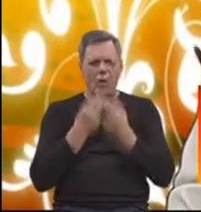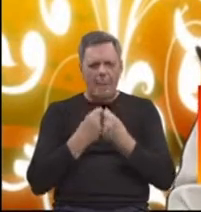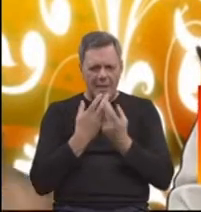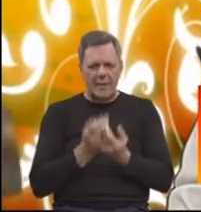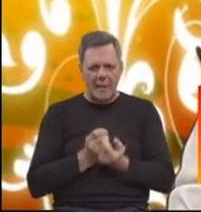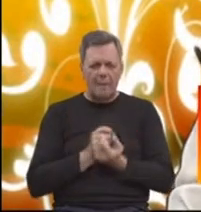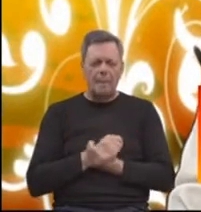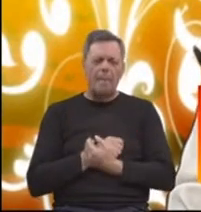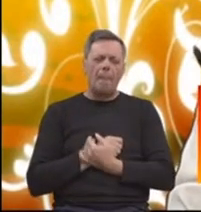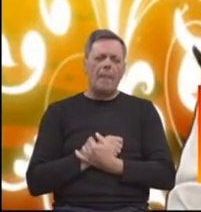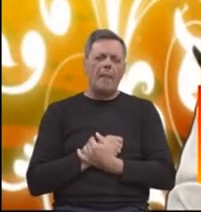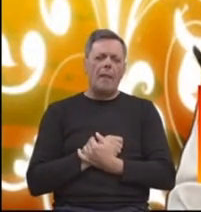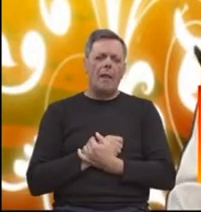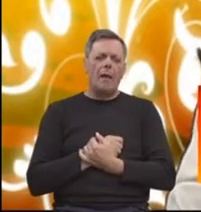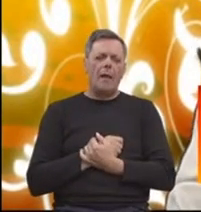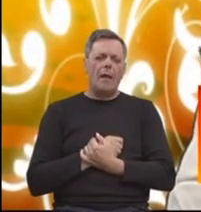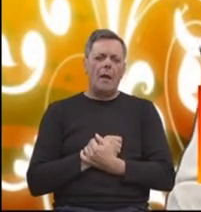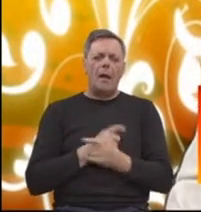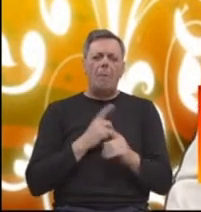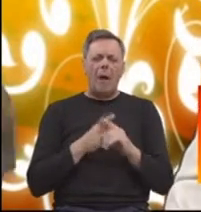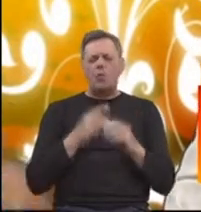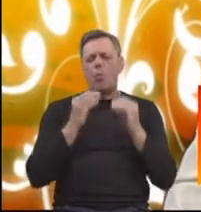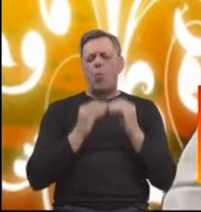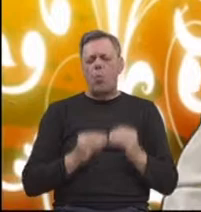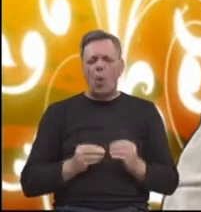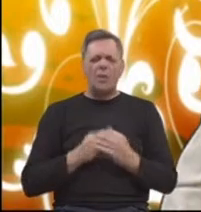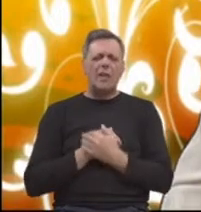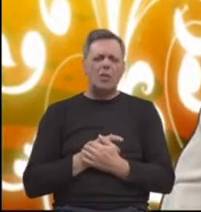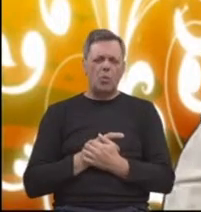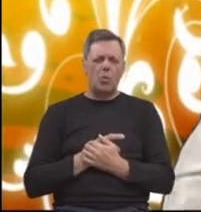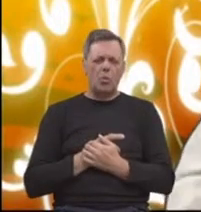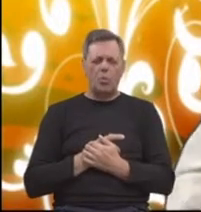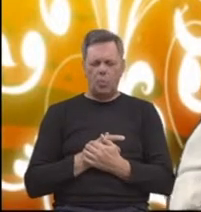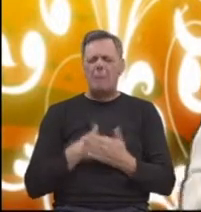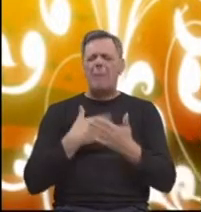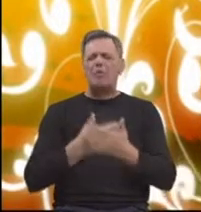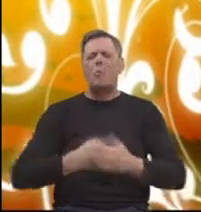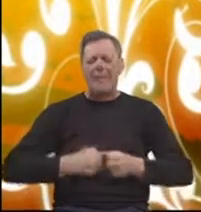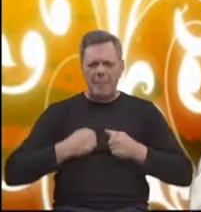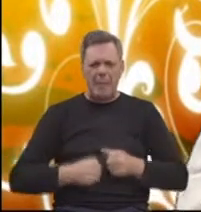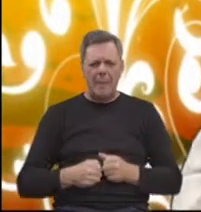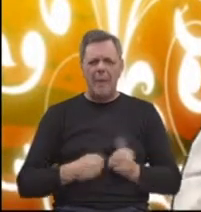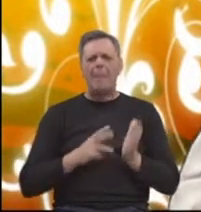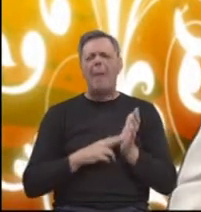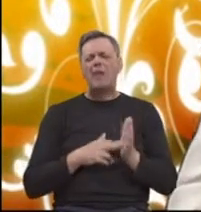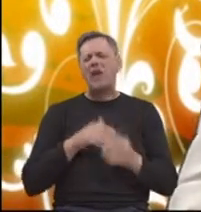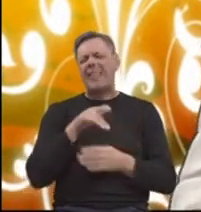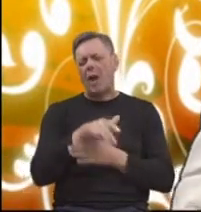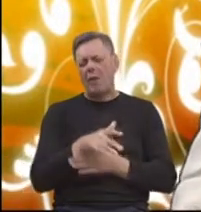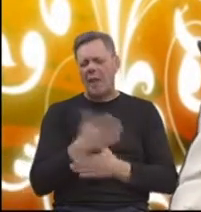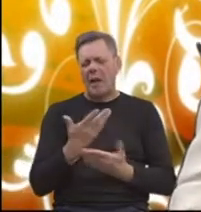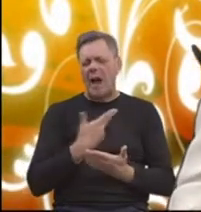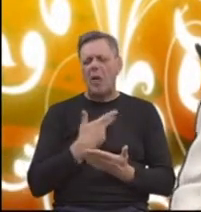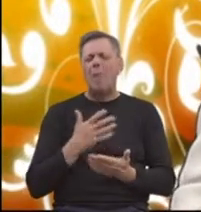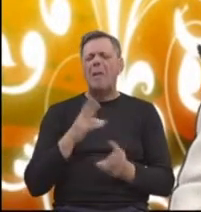Između ostalih, evo kad ste već spomenuli, baš u kontekstu zapravo znači tih trendova i pristupa debljini i načina djelovanja kako mi možemo na nekakvom